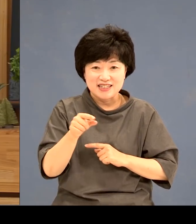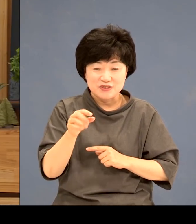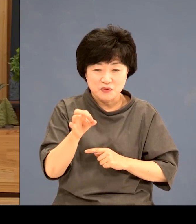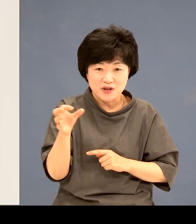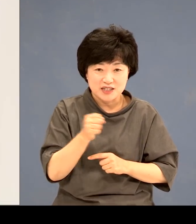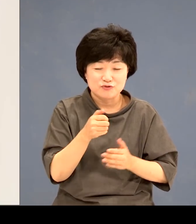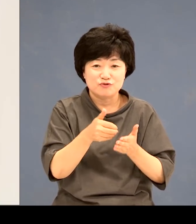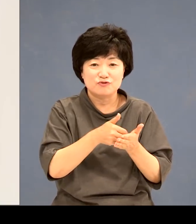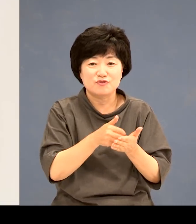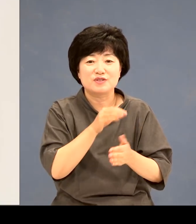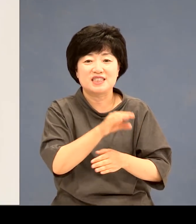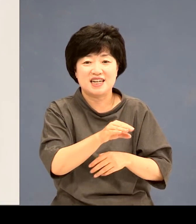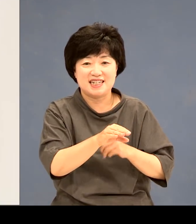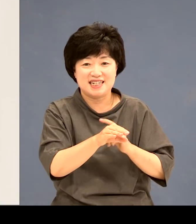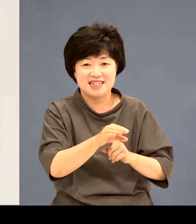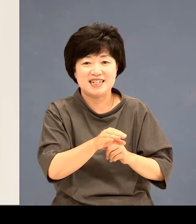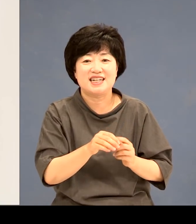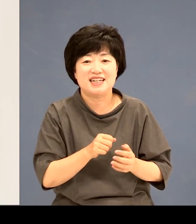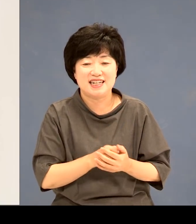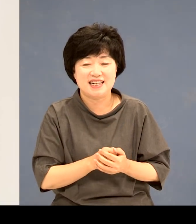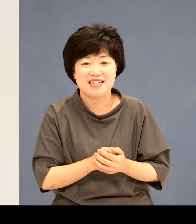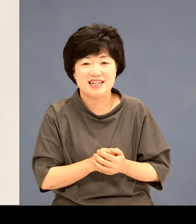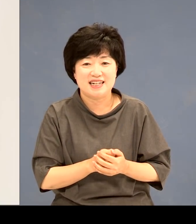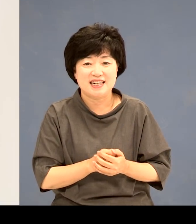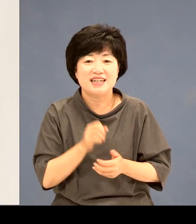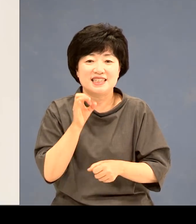돈을 가지고 중고차를